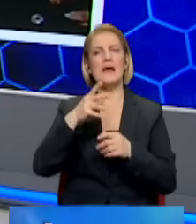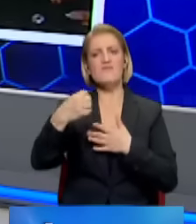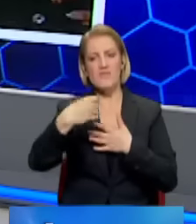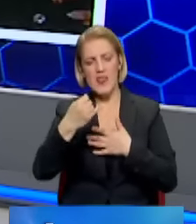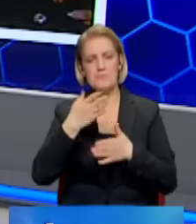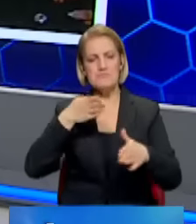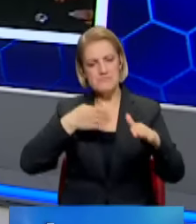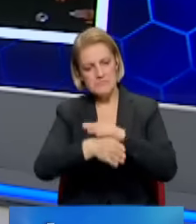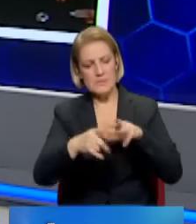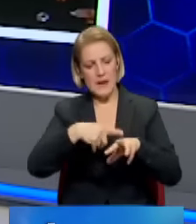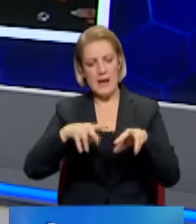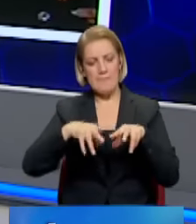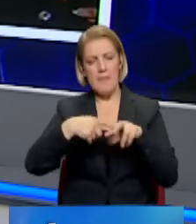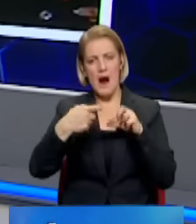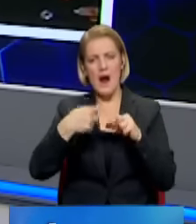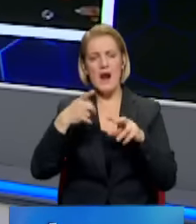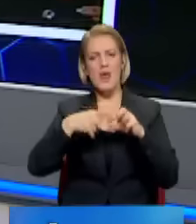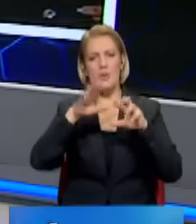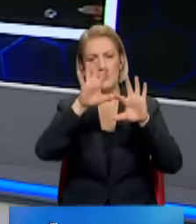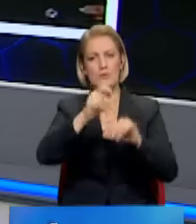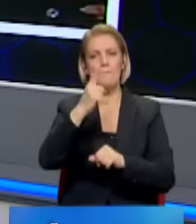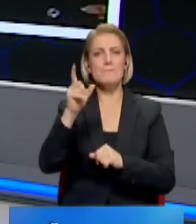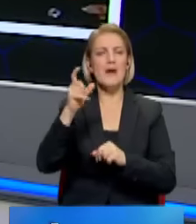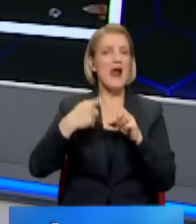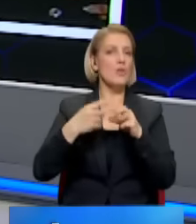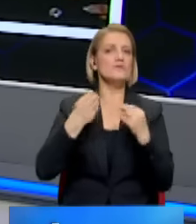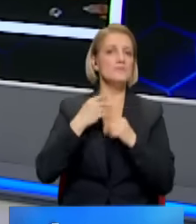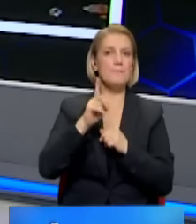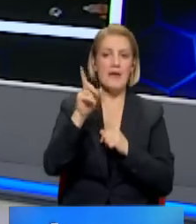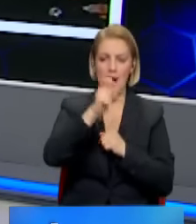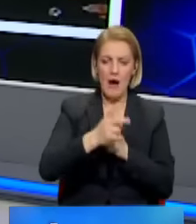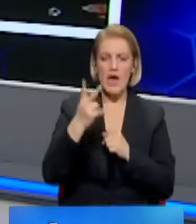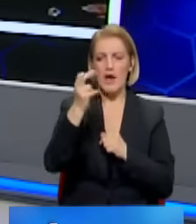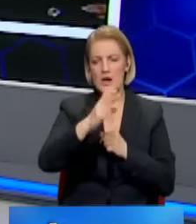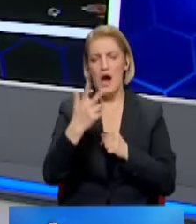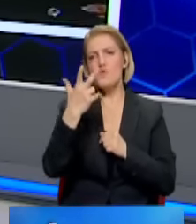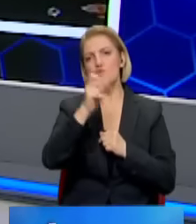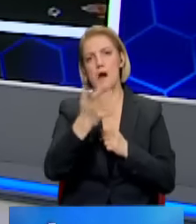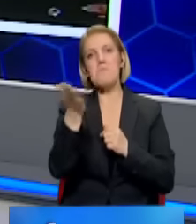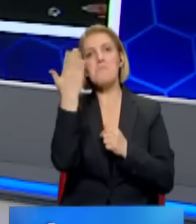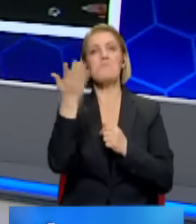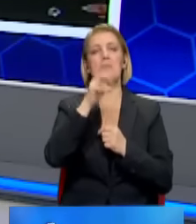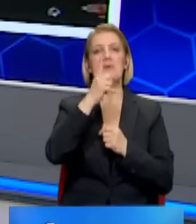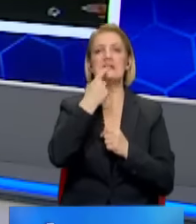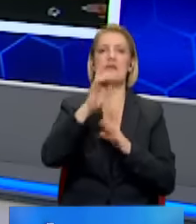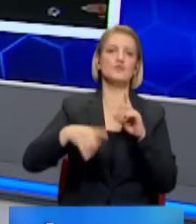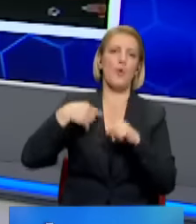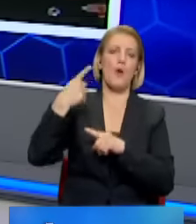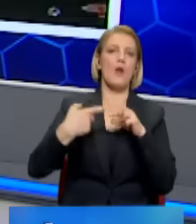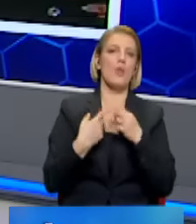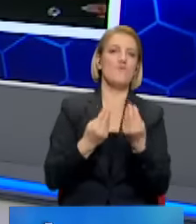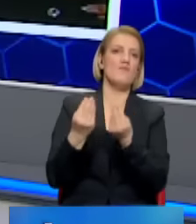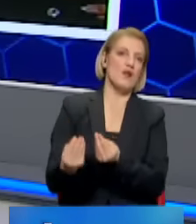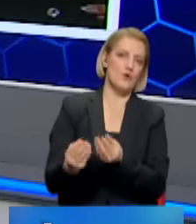tetkiklerinde randevular aylar hatta bir yıl sonraya veriliyor. Aralarında 13 ay sonraya randevu verilen hastalar